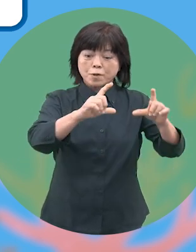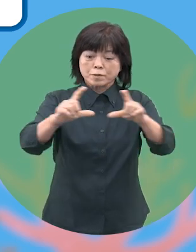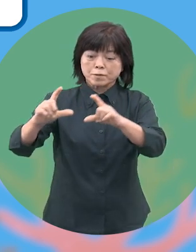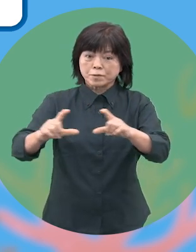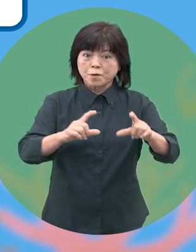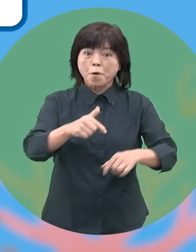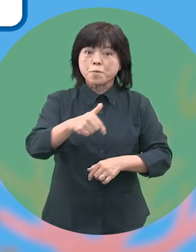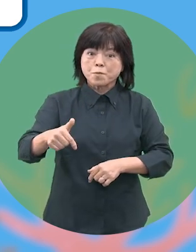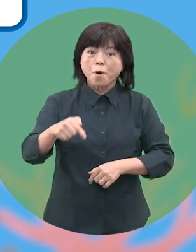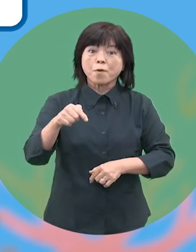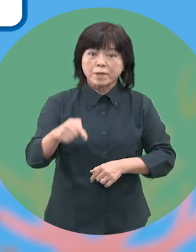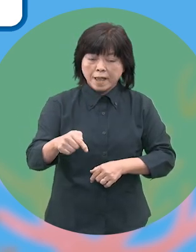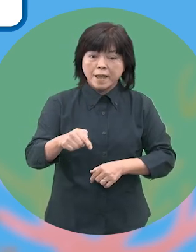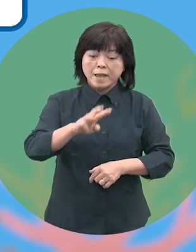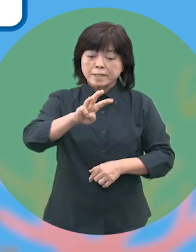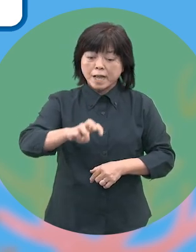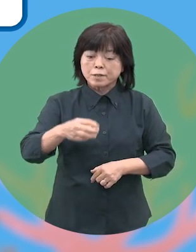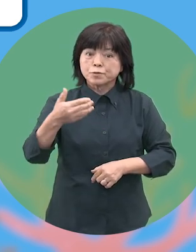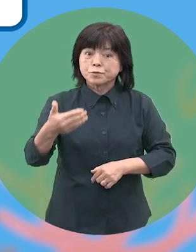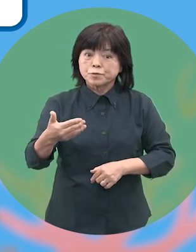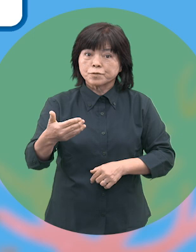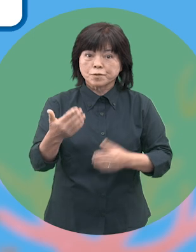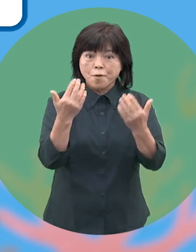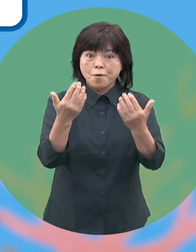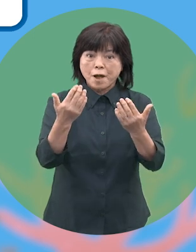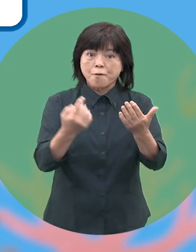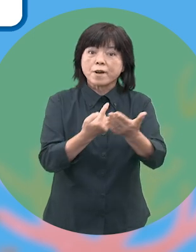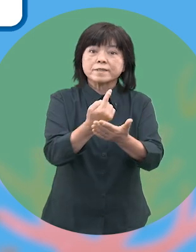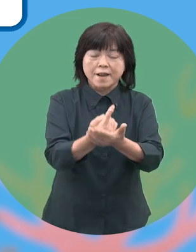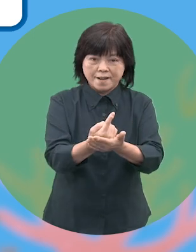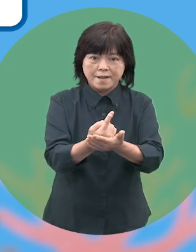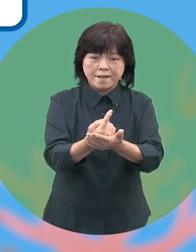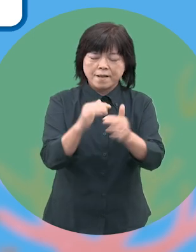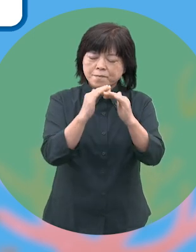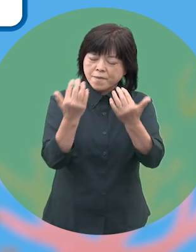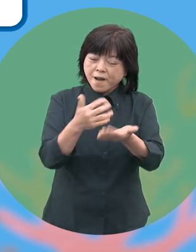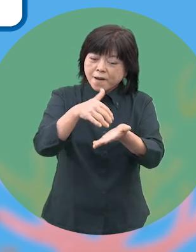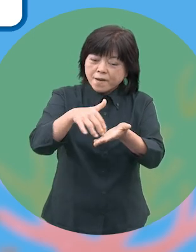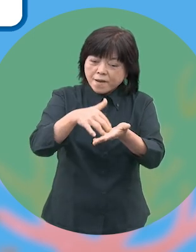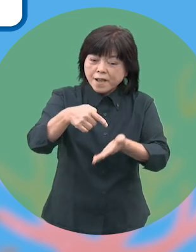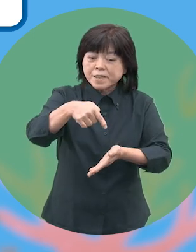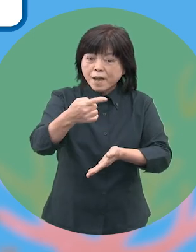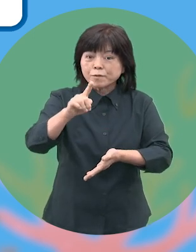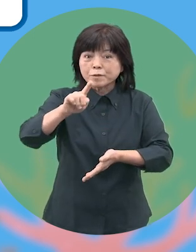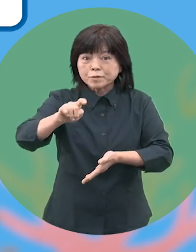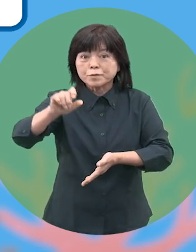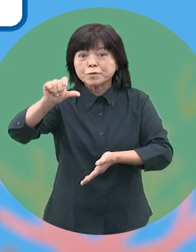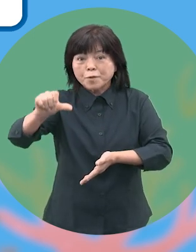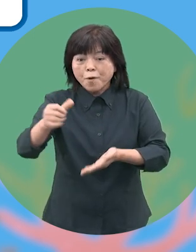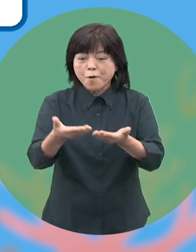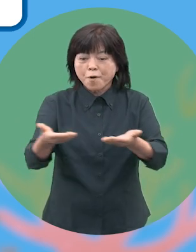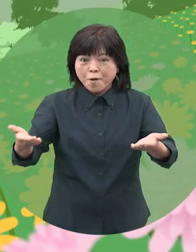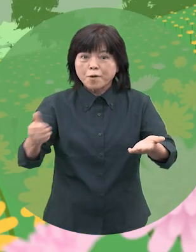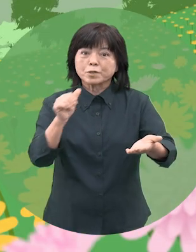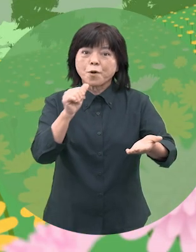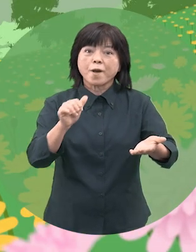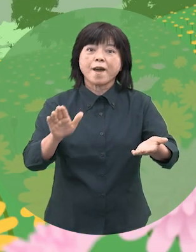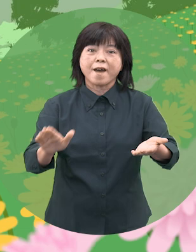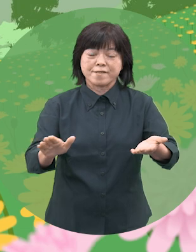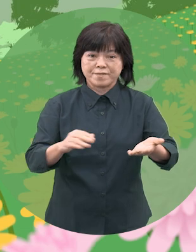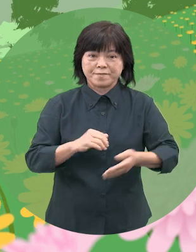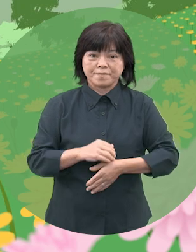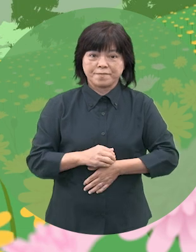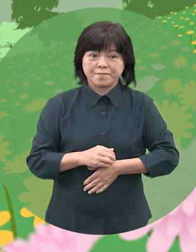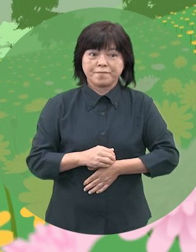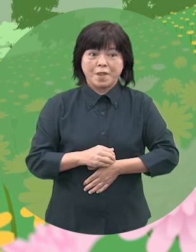れ、延べ39校が参加、合計115本のコンテンツが公開されたんだって。特